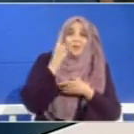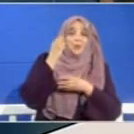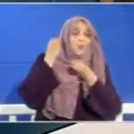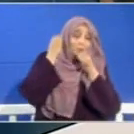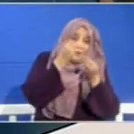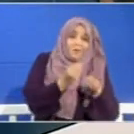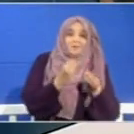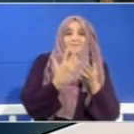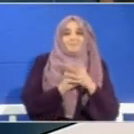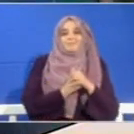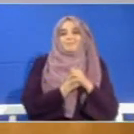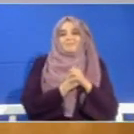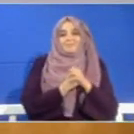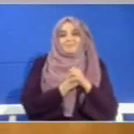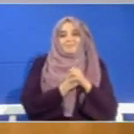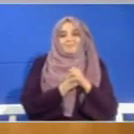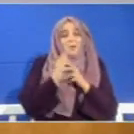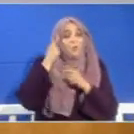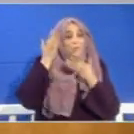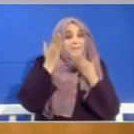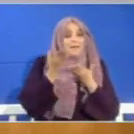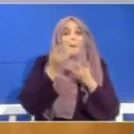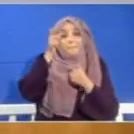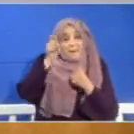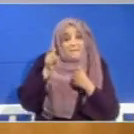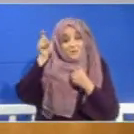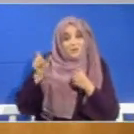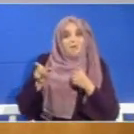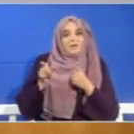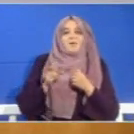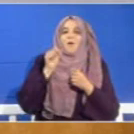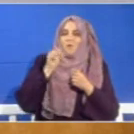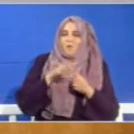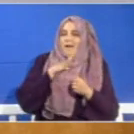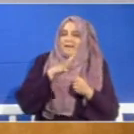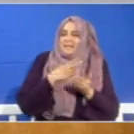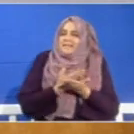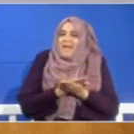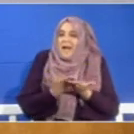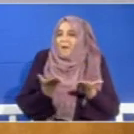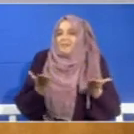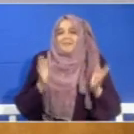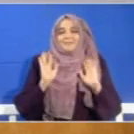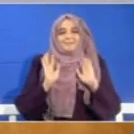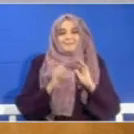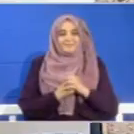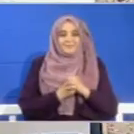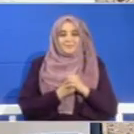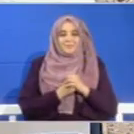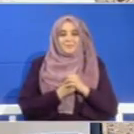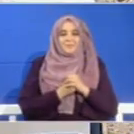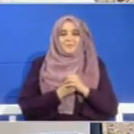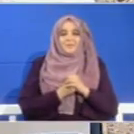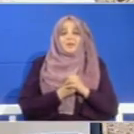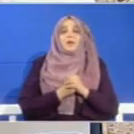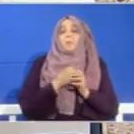ساقه الله إليه. صح. فلذلك الإنسان ينبغي أن يتحلى بخلق التواضع. سيدنا رسول